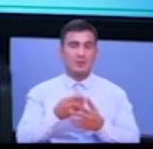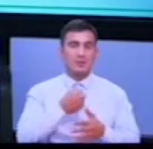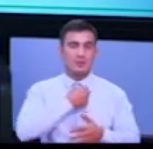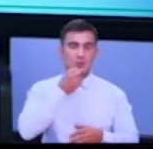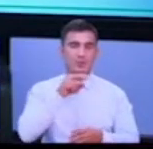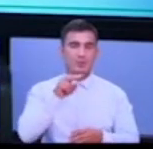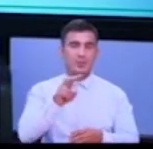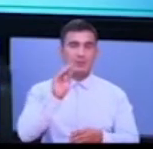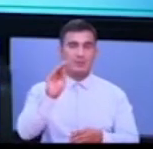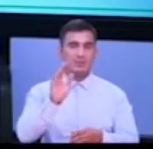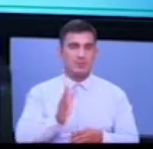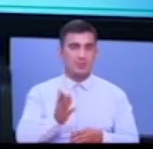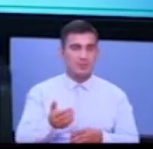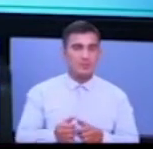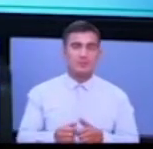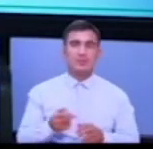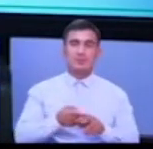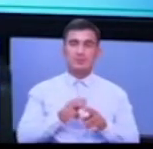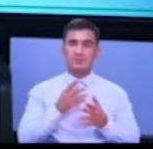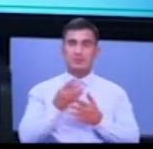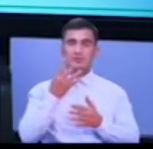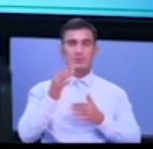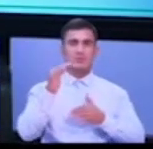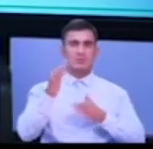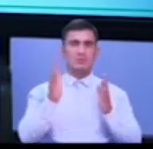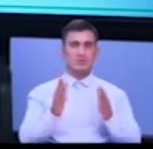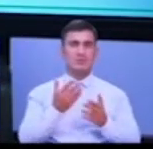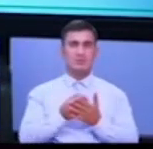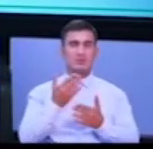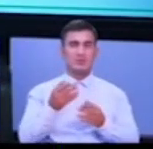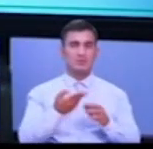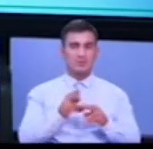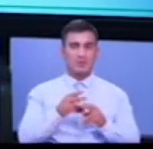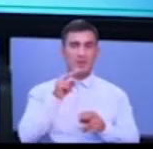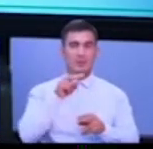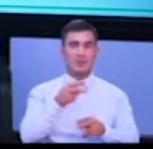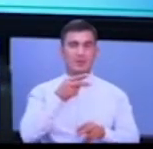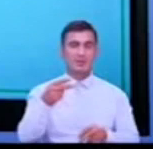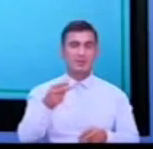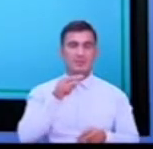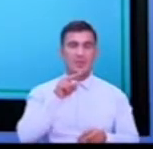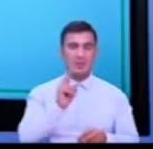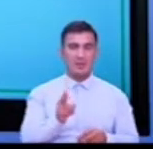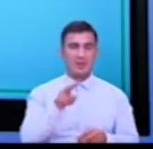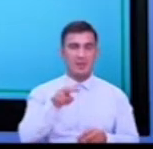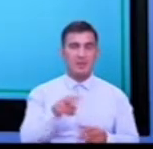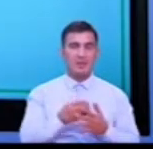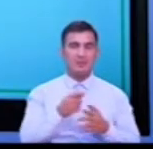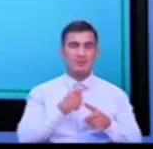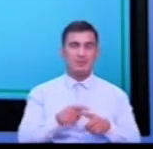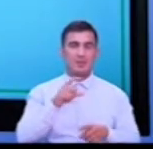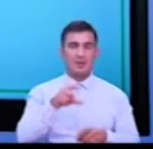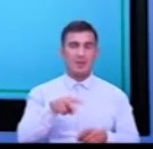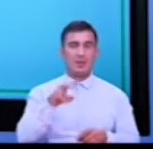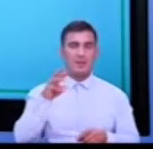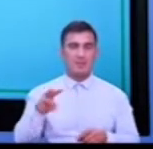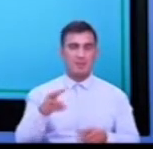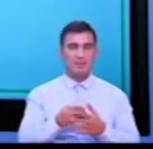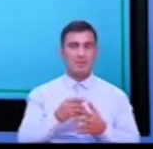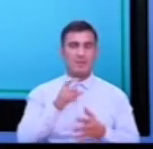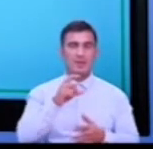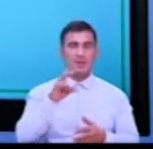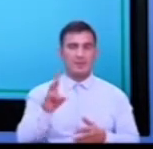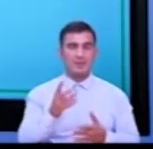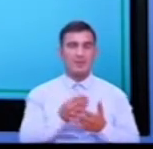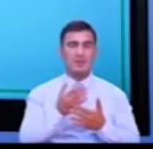harfi bilan belgilaymiz. Xuddi shunday to'rt burchakni ham perimetri P barobar KL qo'shib LM qo'shib